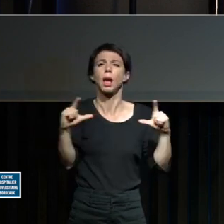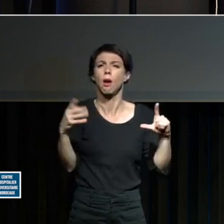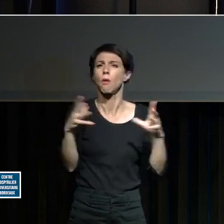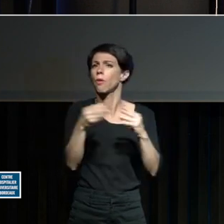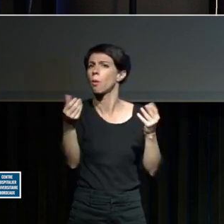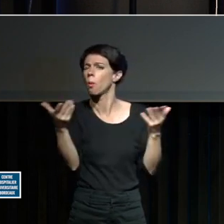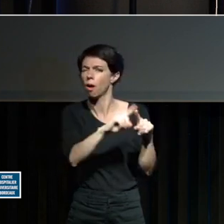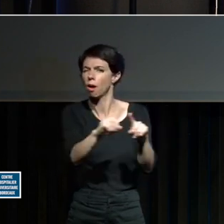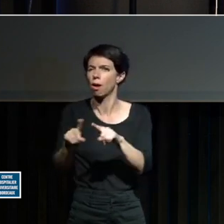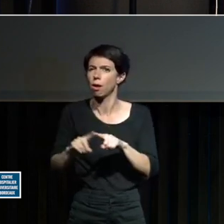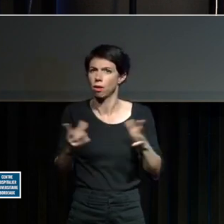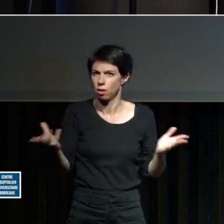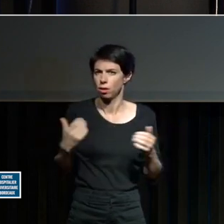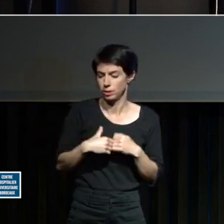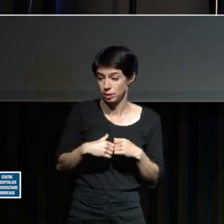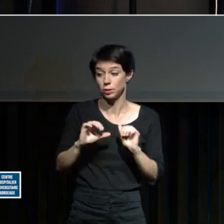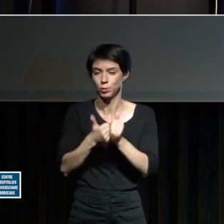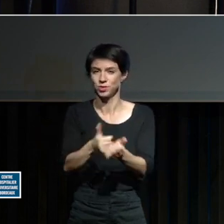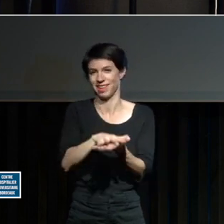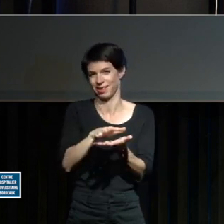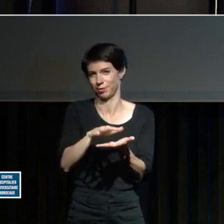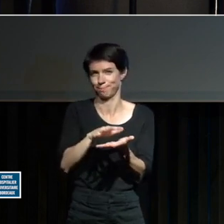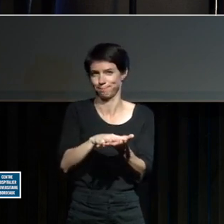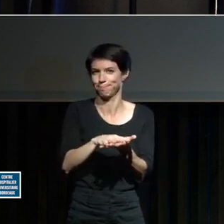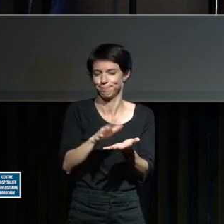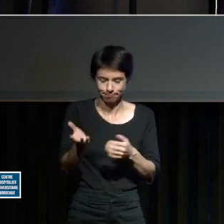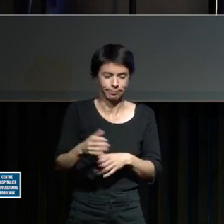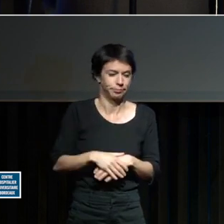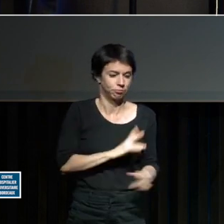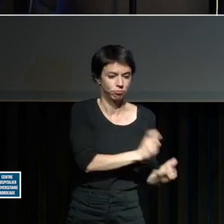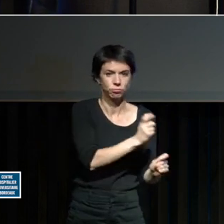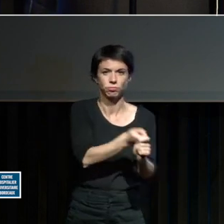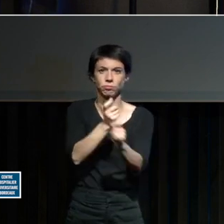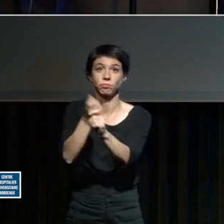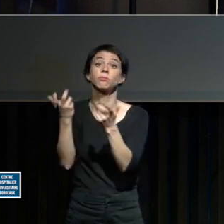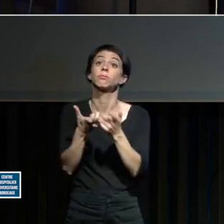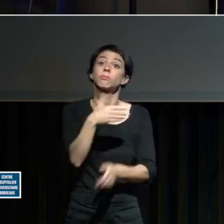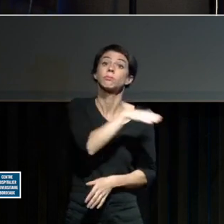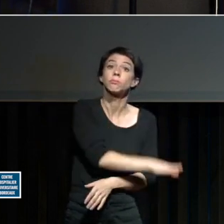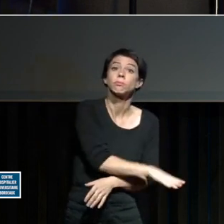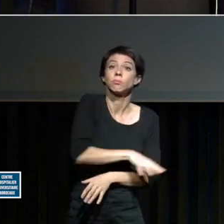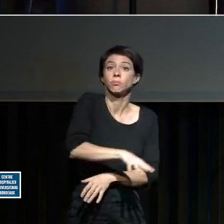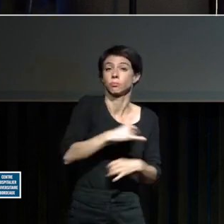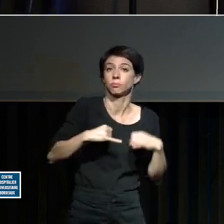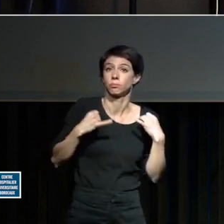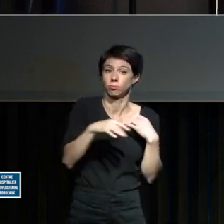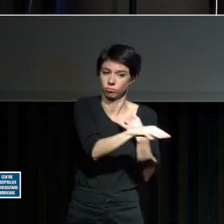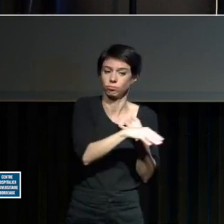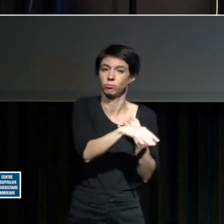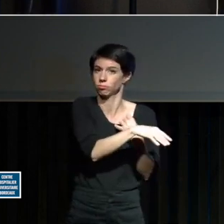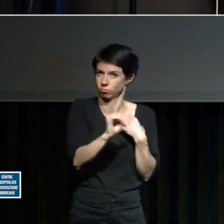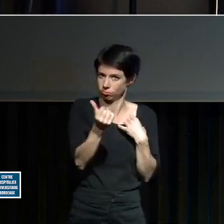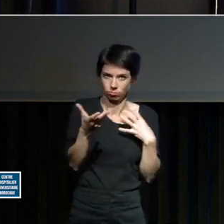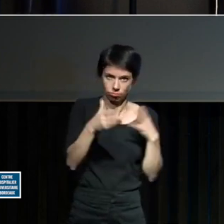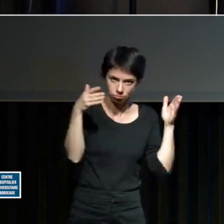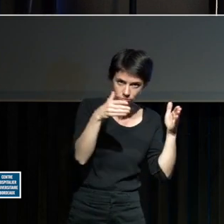aussi certaines particularités en fonction des tranches d'âge. Les plus jeunes vont avoir un usage préférentiel de la télévision ou